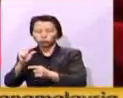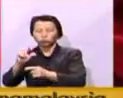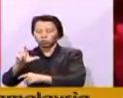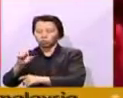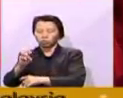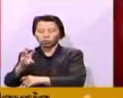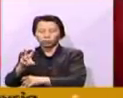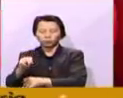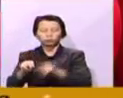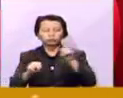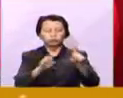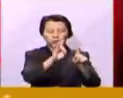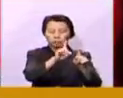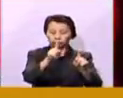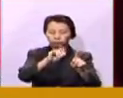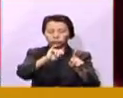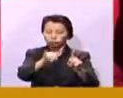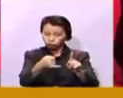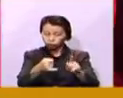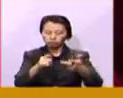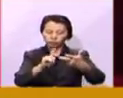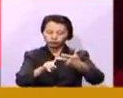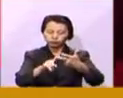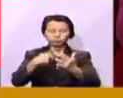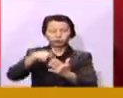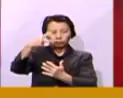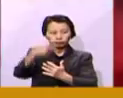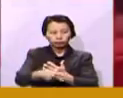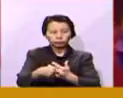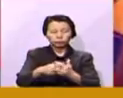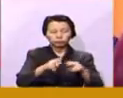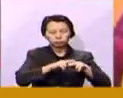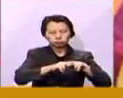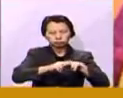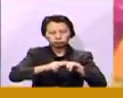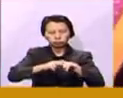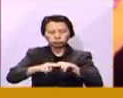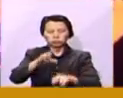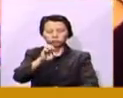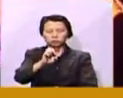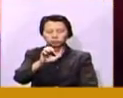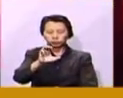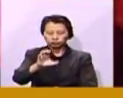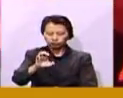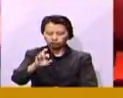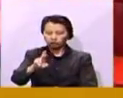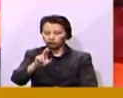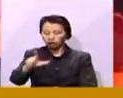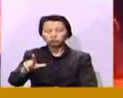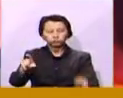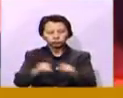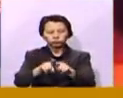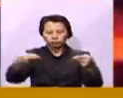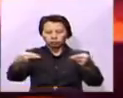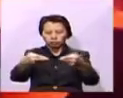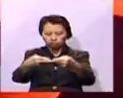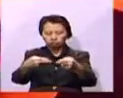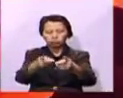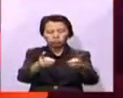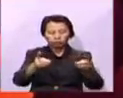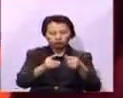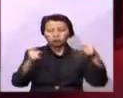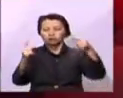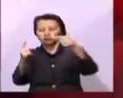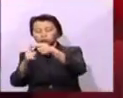kos RM181 juta, dan projek rangkaian rel Pantai Timur ECRL yang turut menghubungkan daerah itu sehingga